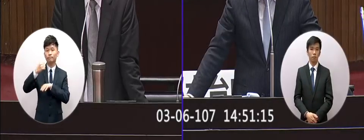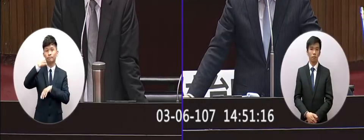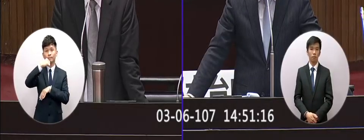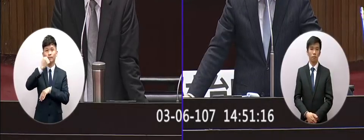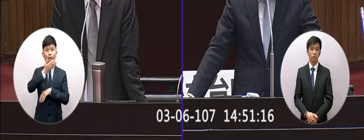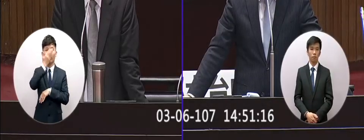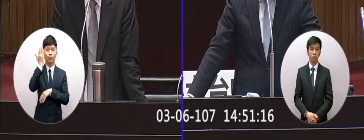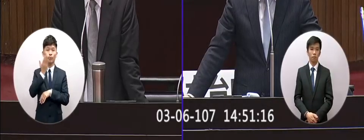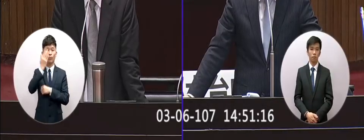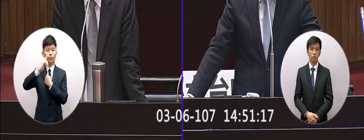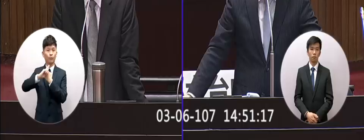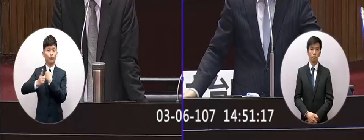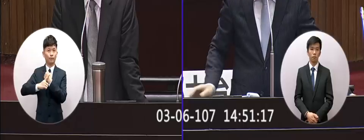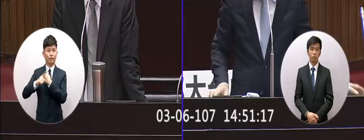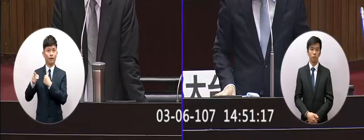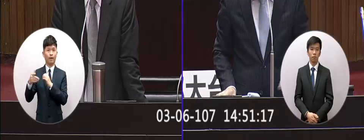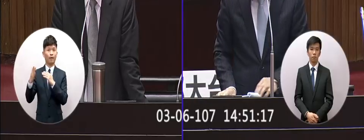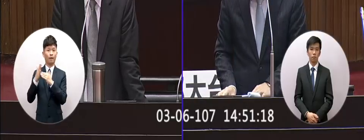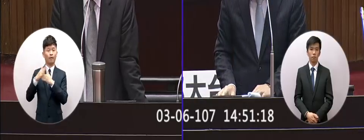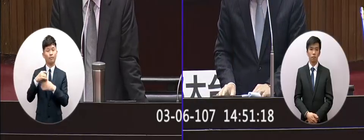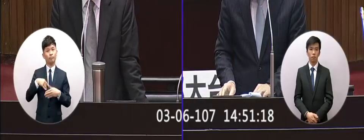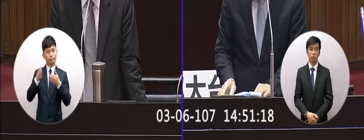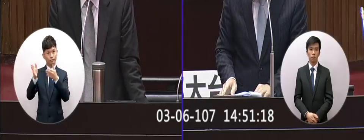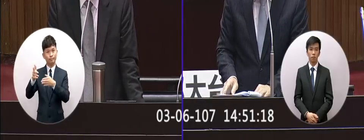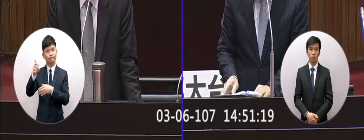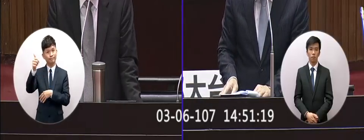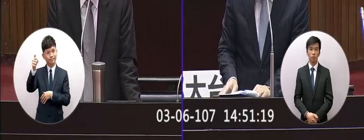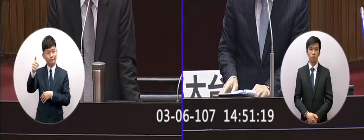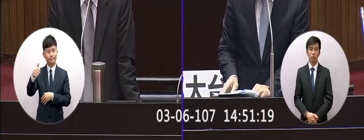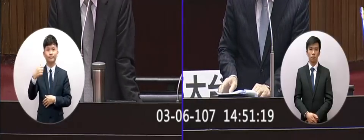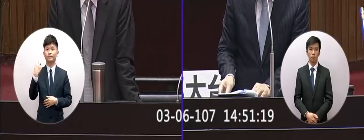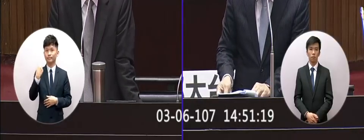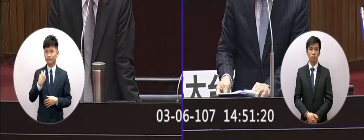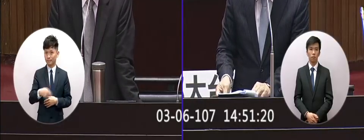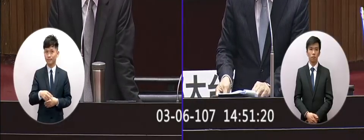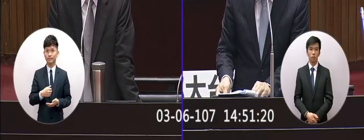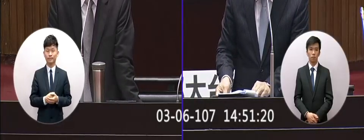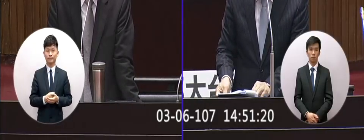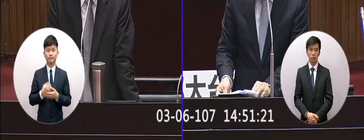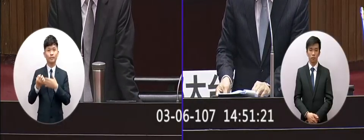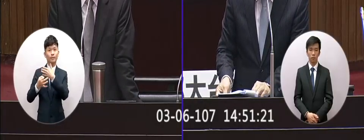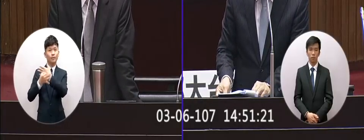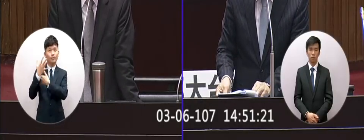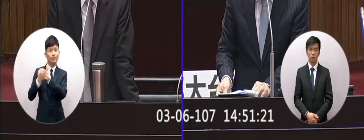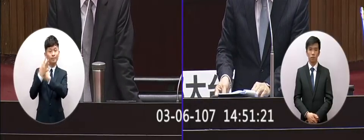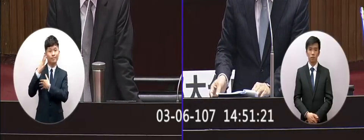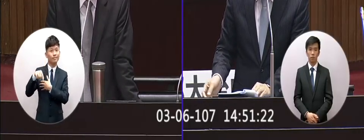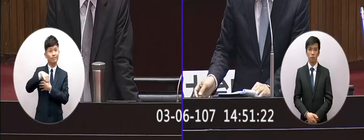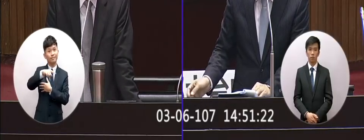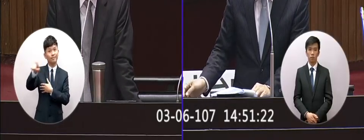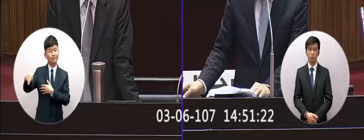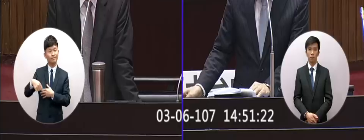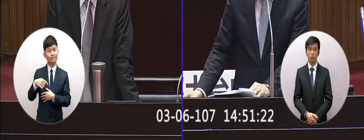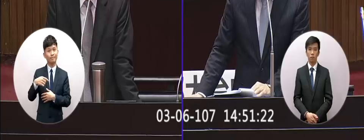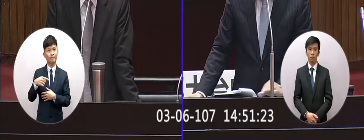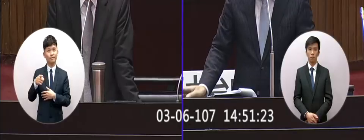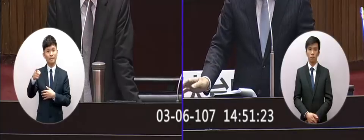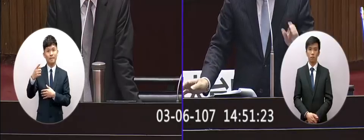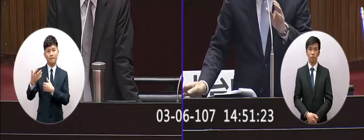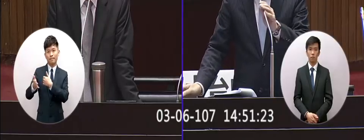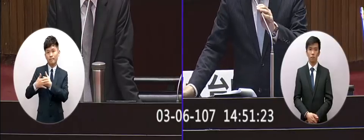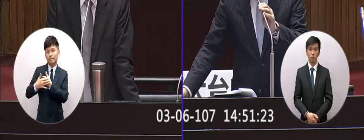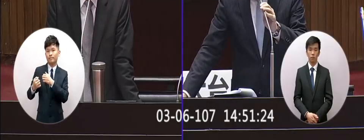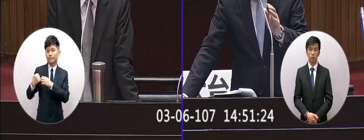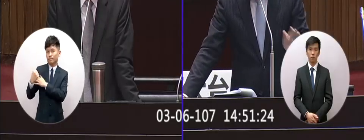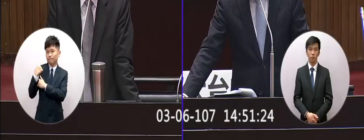法，然后表示感谢啦哈。另外，我们也感谢侨胞嘛，在美国做了很多努